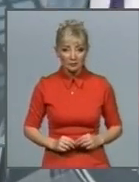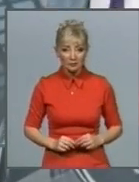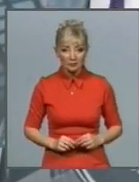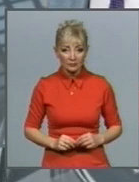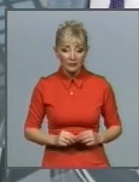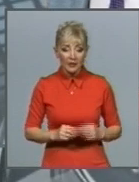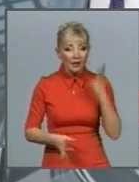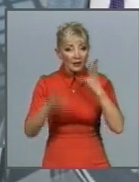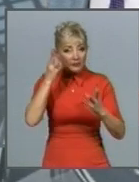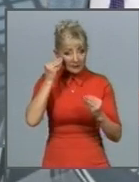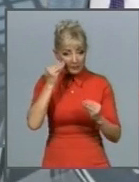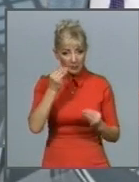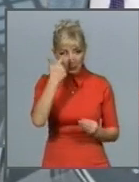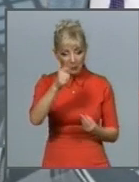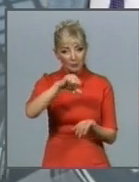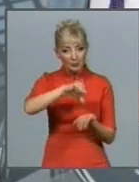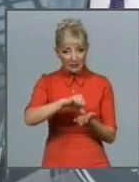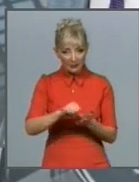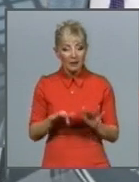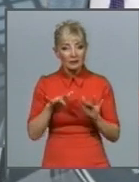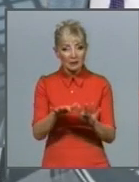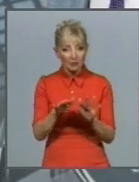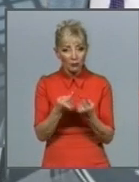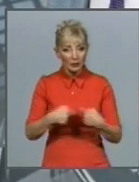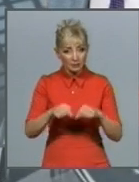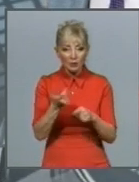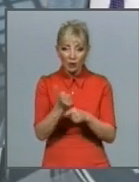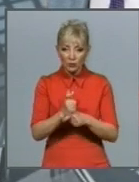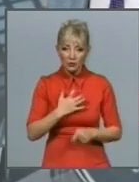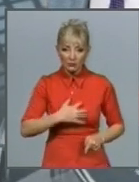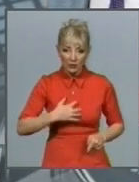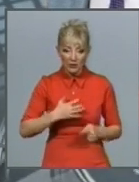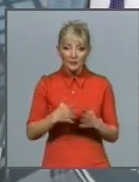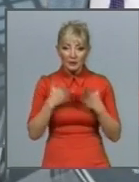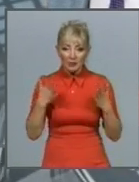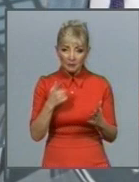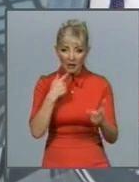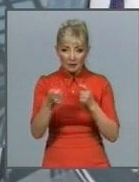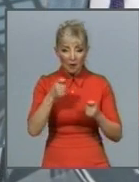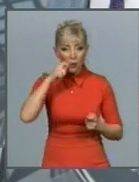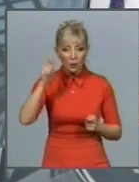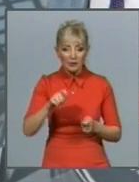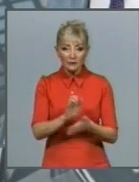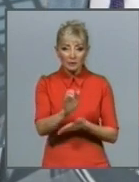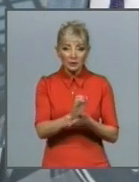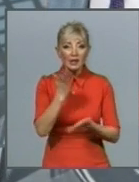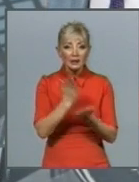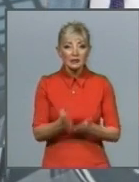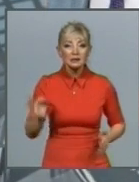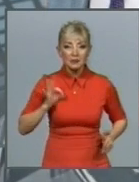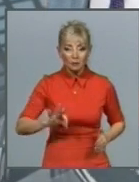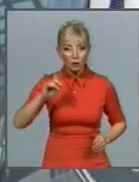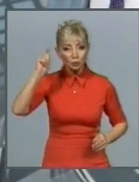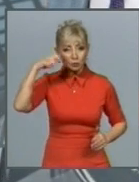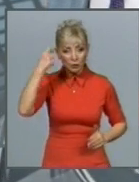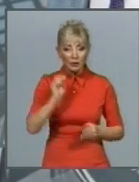Взяти до уваги попередження представників ділового світу дуже важливо. Найбільшим застереженням українських виробників є застосування